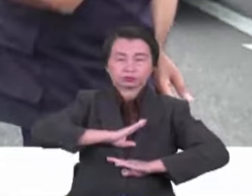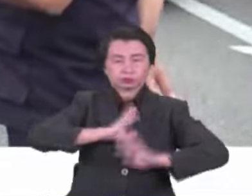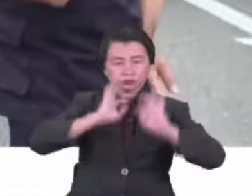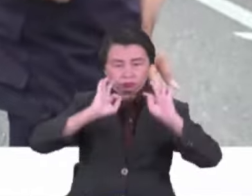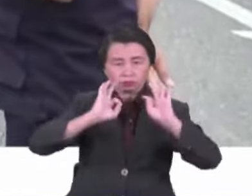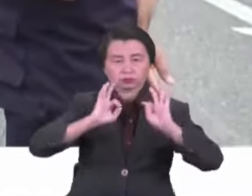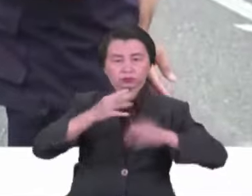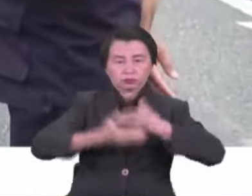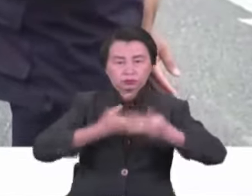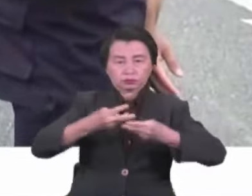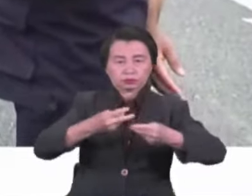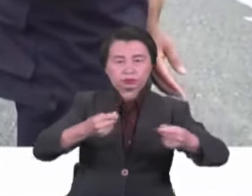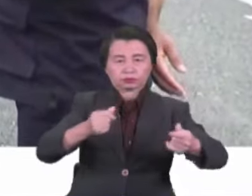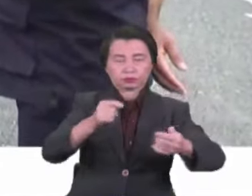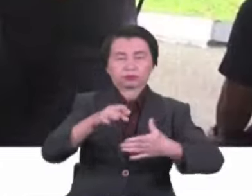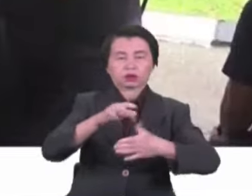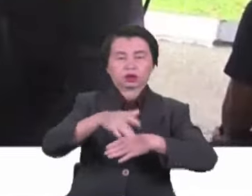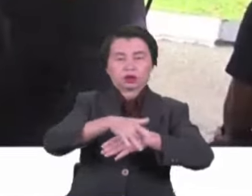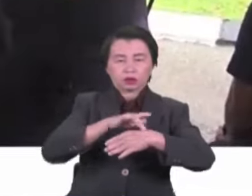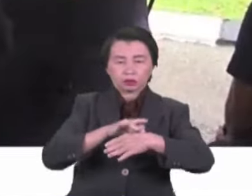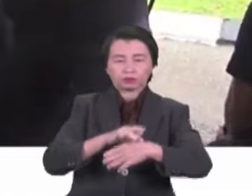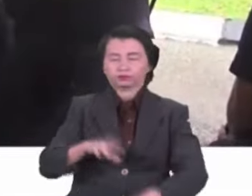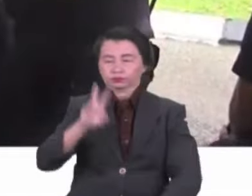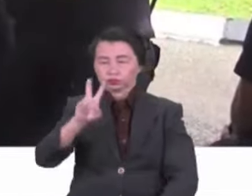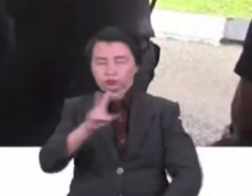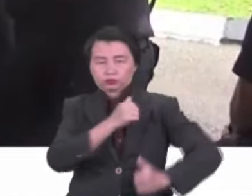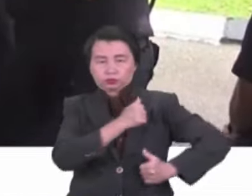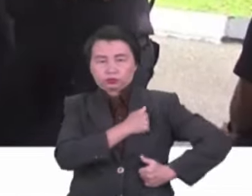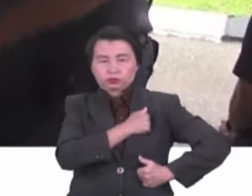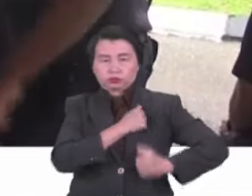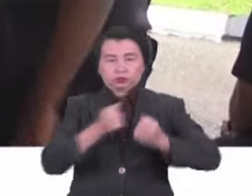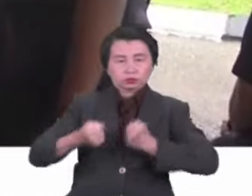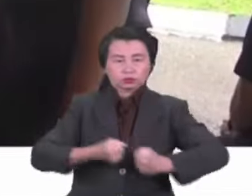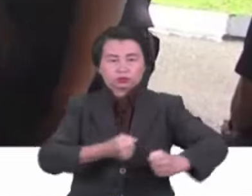awal. Sementara itu, 2 anggota ATM di Kem Sungai